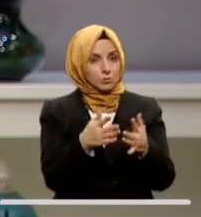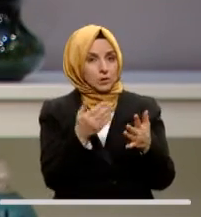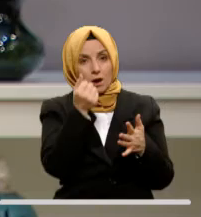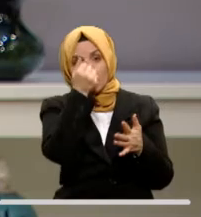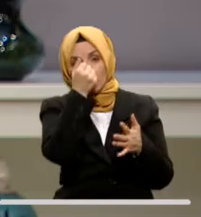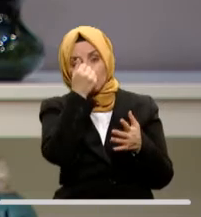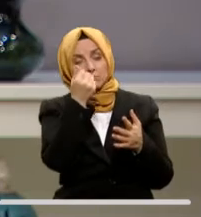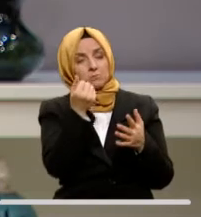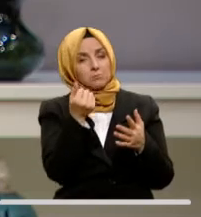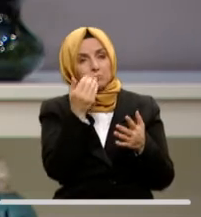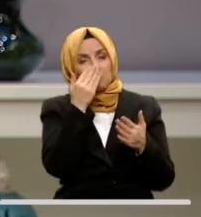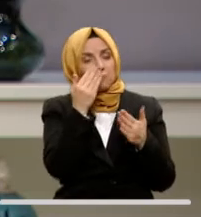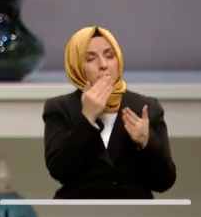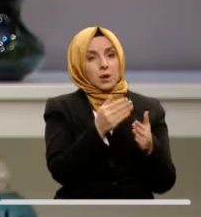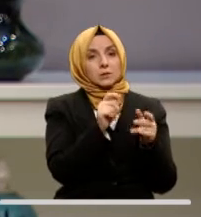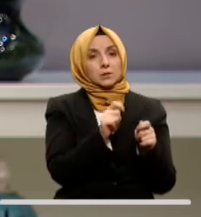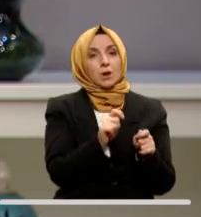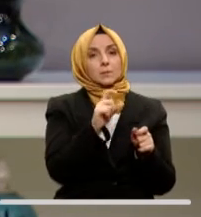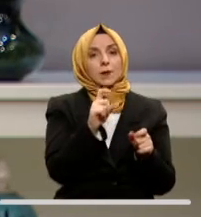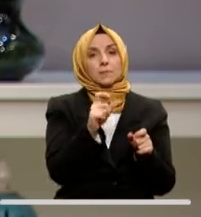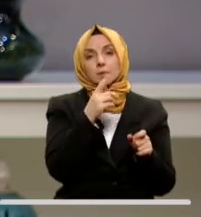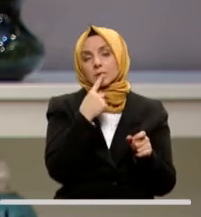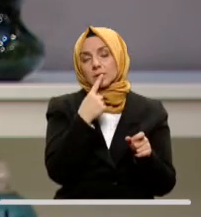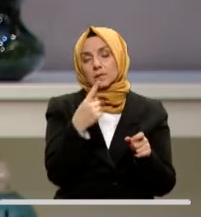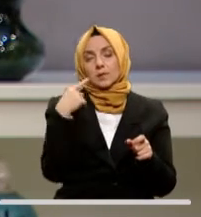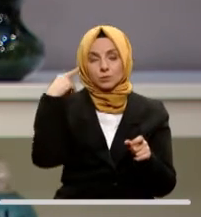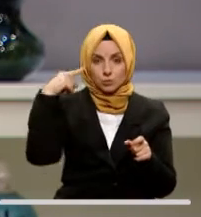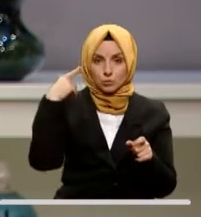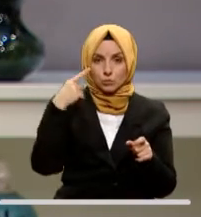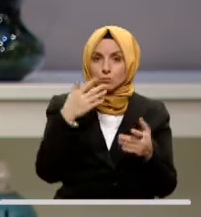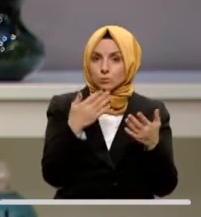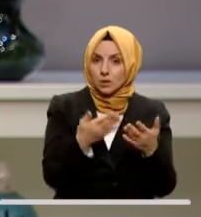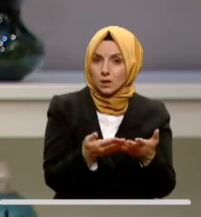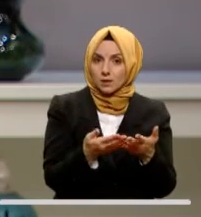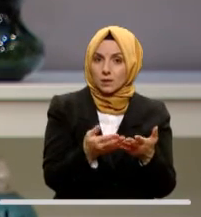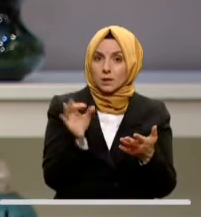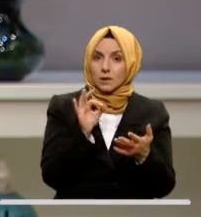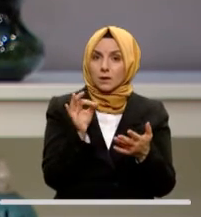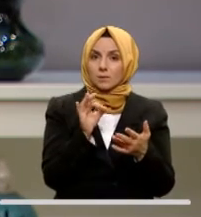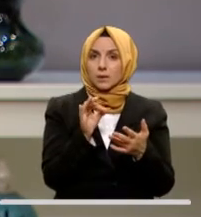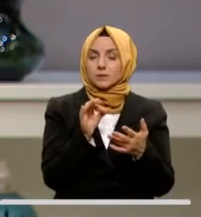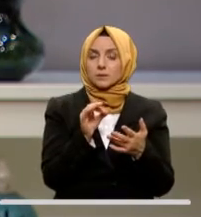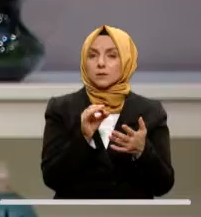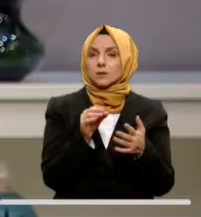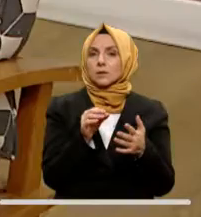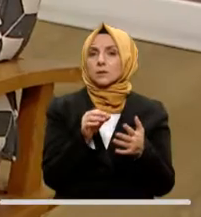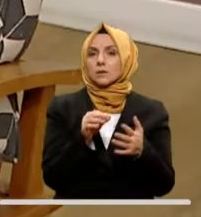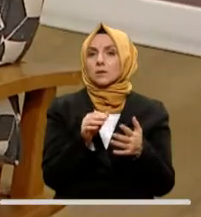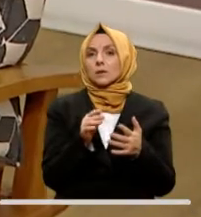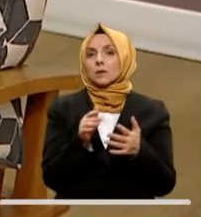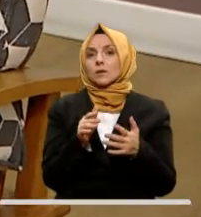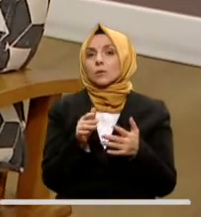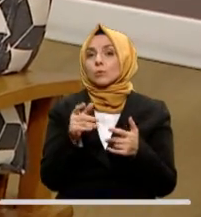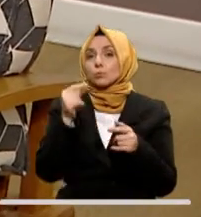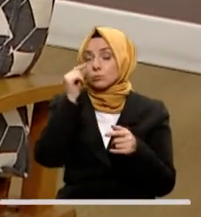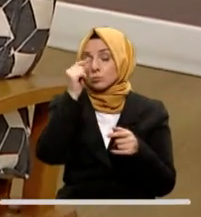Belki her seferinde ne kadar sorgulama uzun sürüyor bilmiyorum Hani böyle çok pratik bir şekilde verme imkanları da yok değil Evet yani bütün